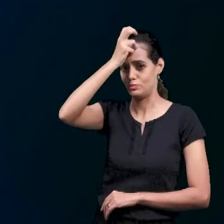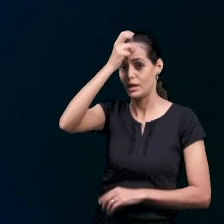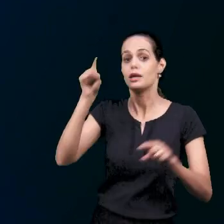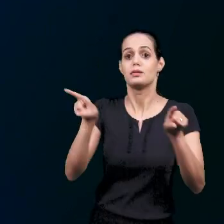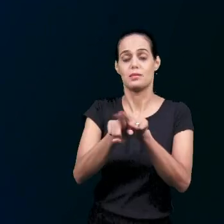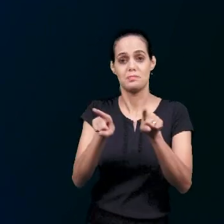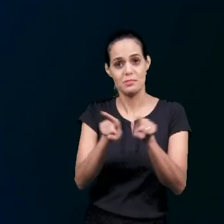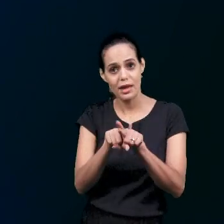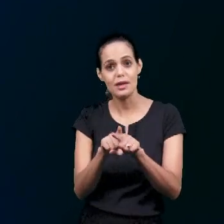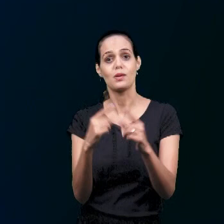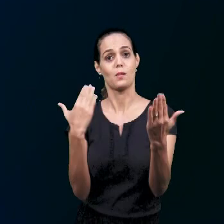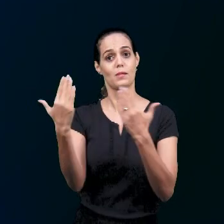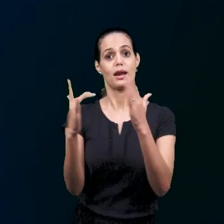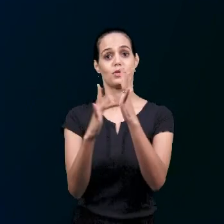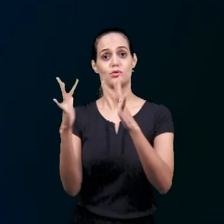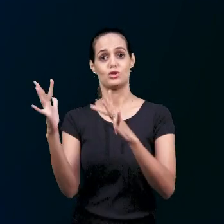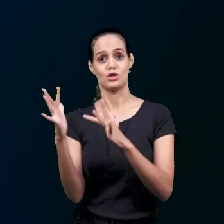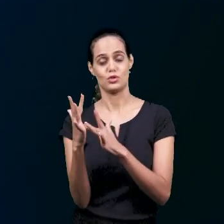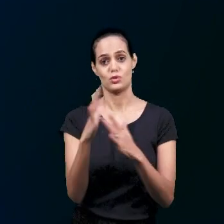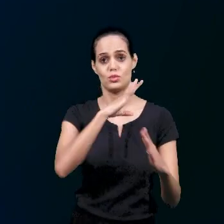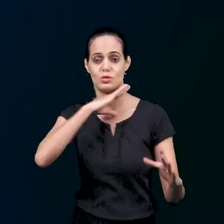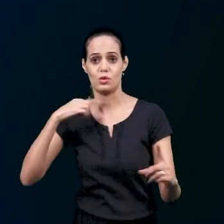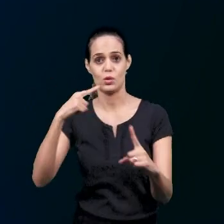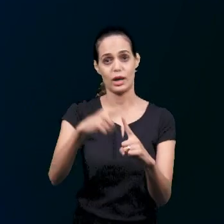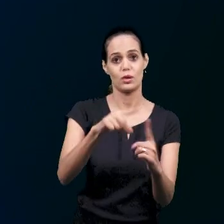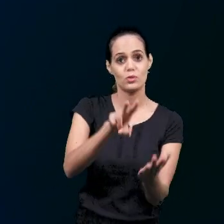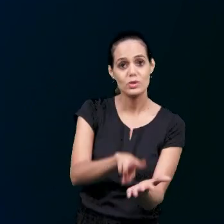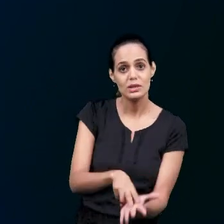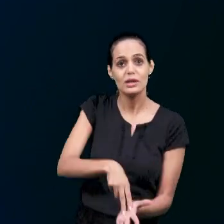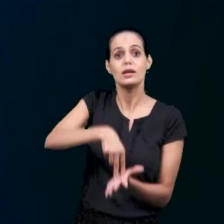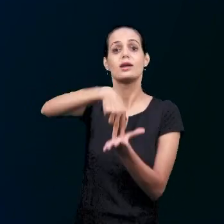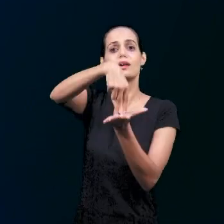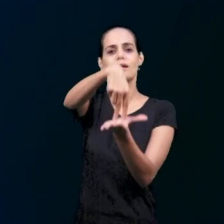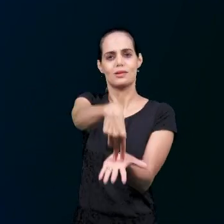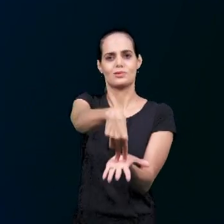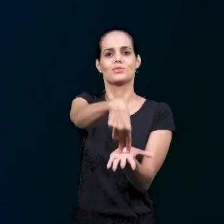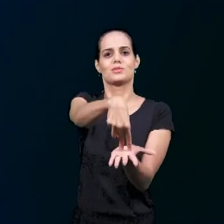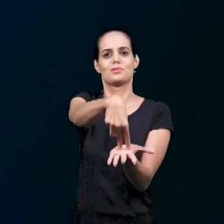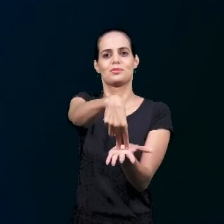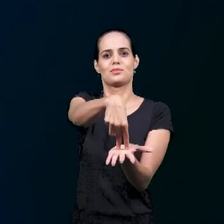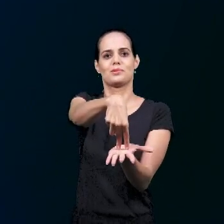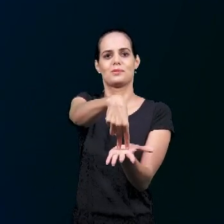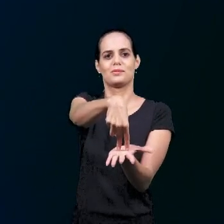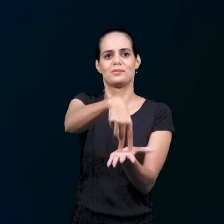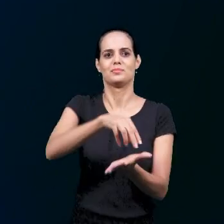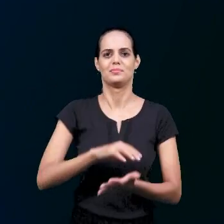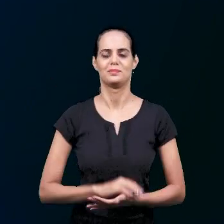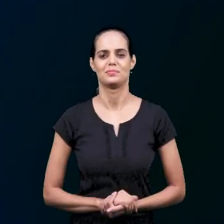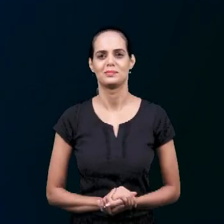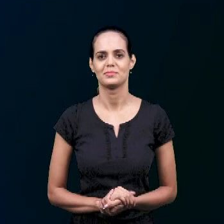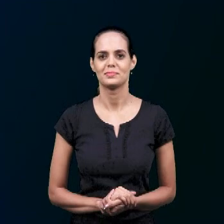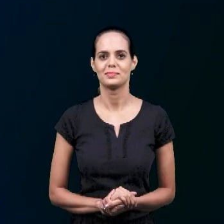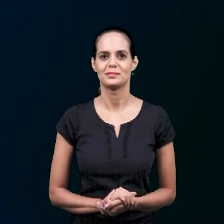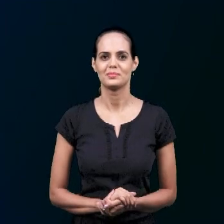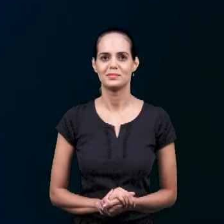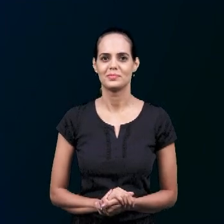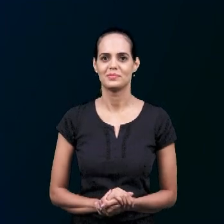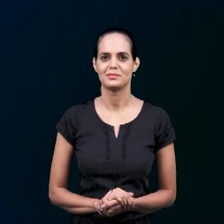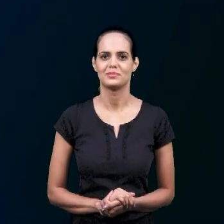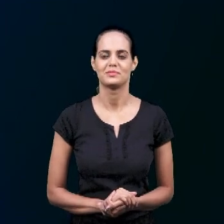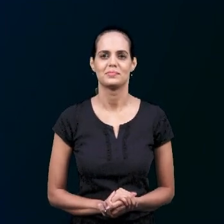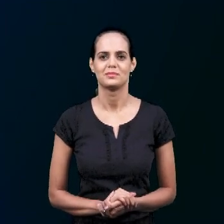de l'Égypte, et aussi quand Jésus a ressuscité.